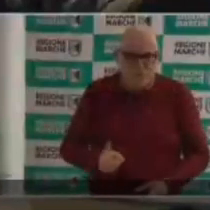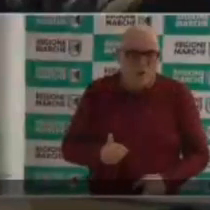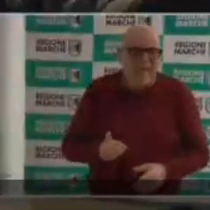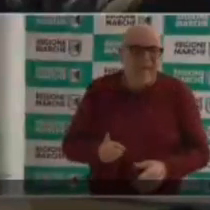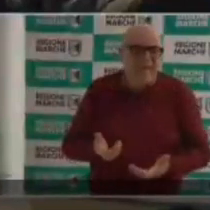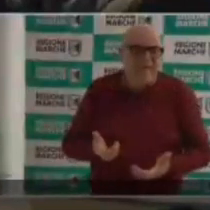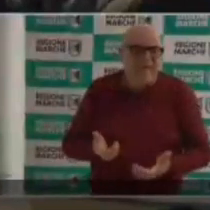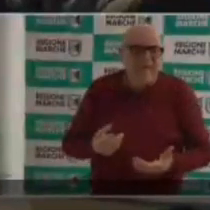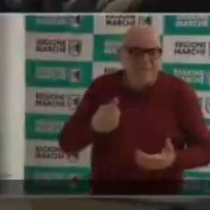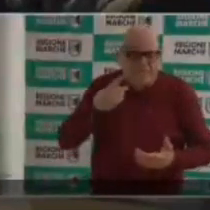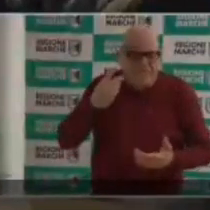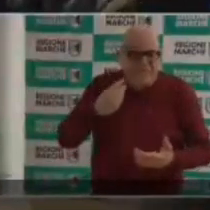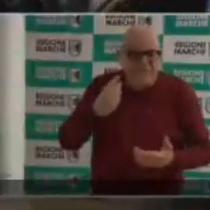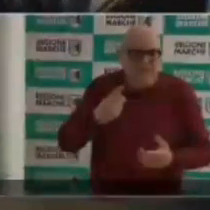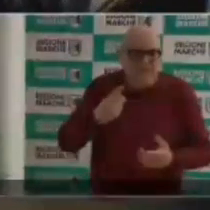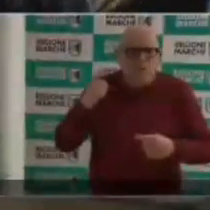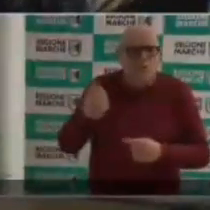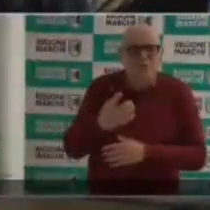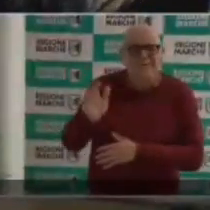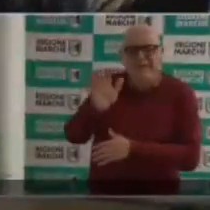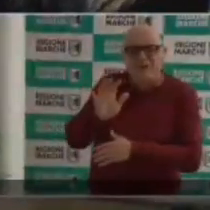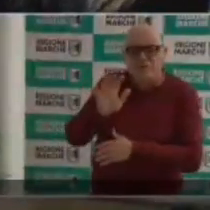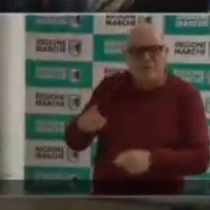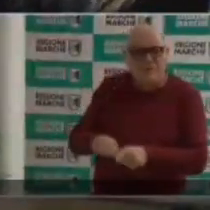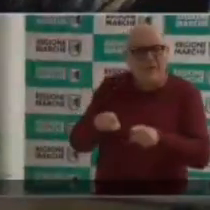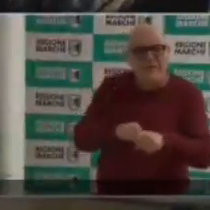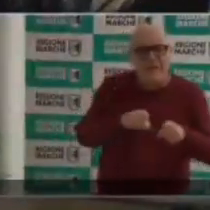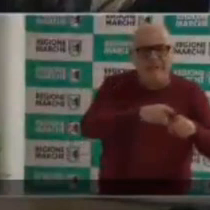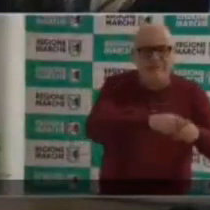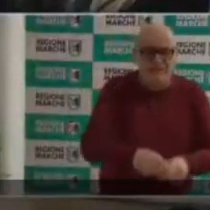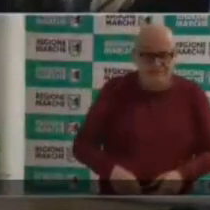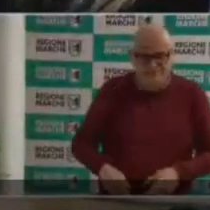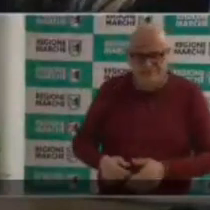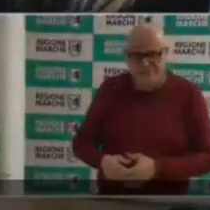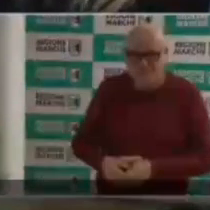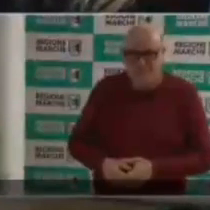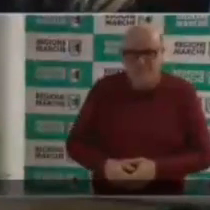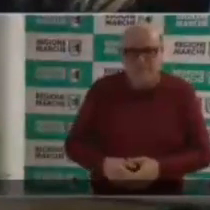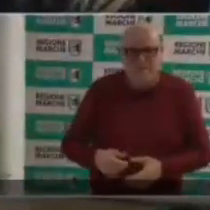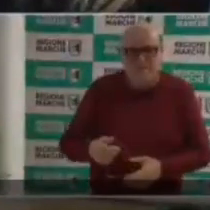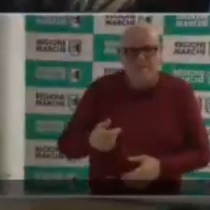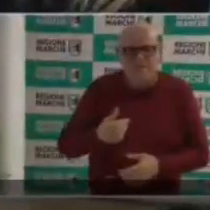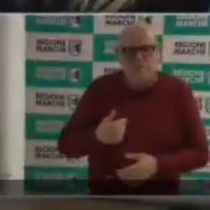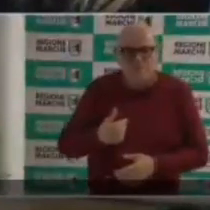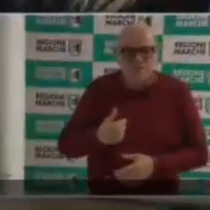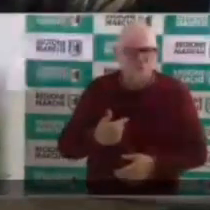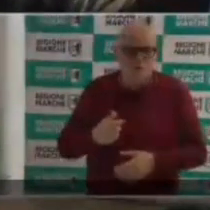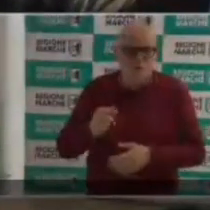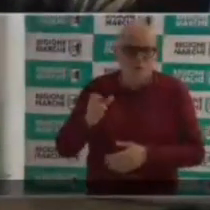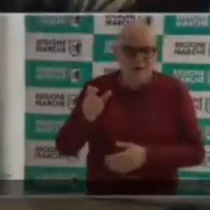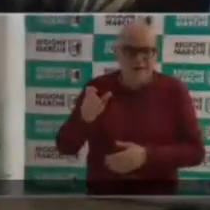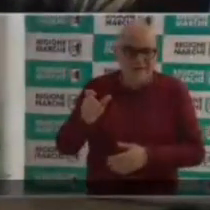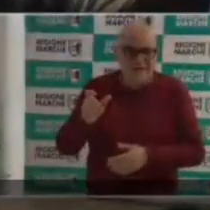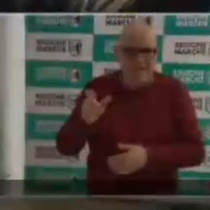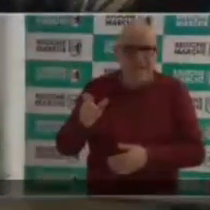Considerate questo, Assessore, che noi nelle Marche siamo in emergenza dal 2016, questo dato sembra un dato di